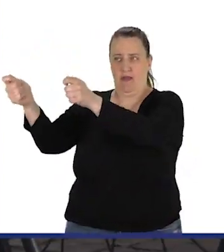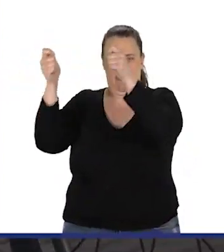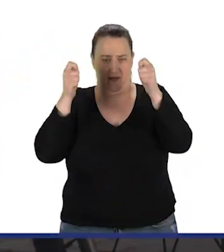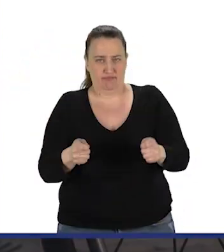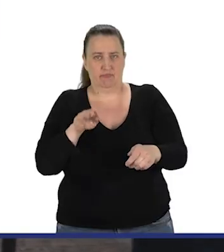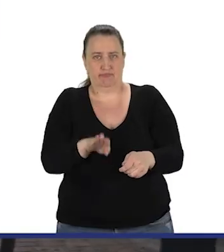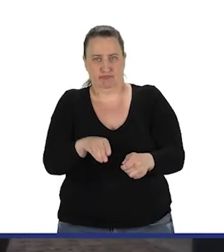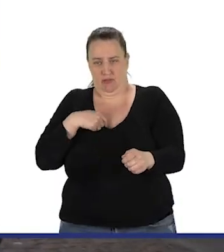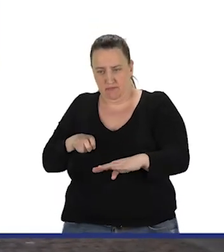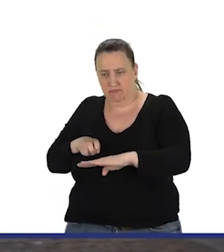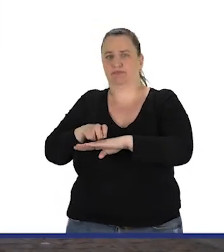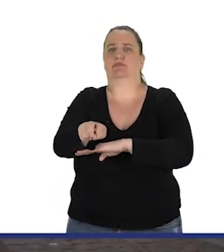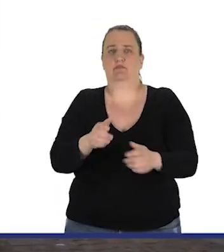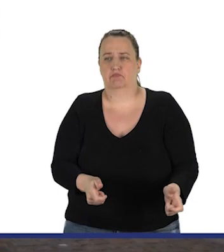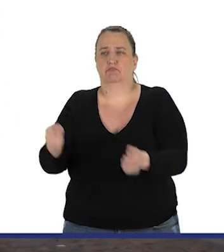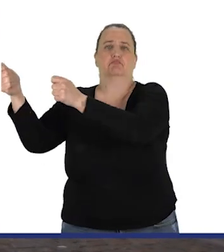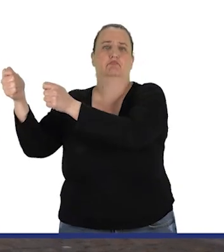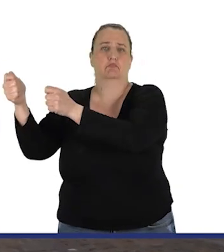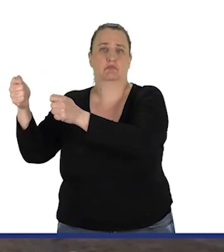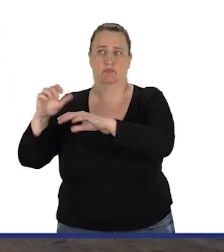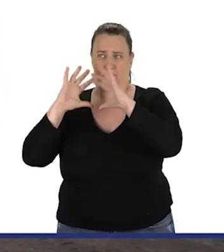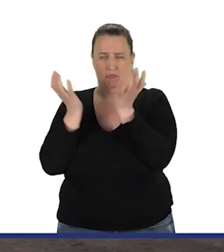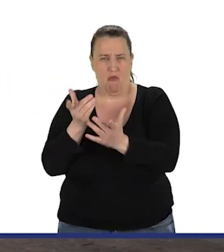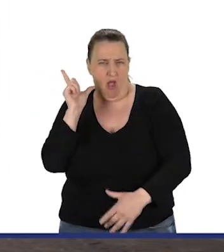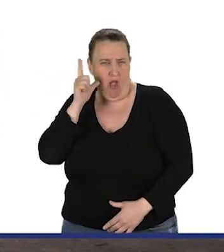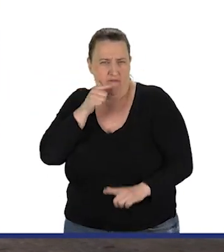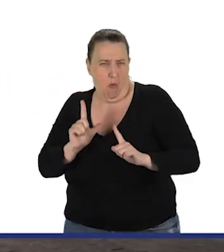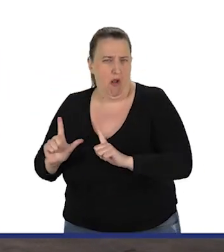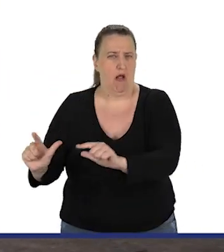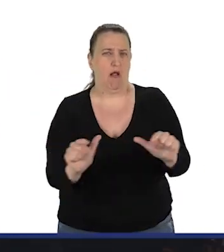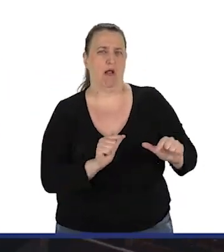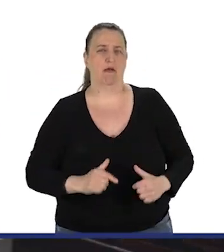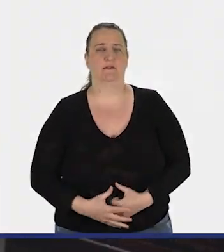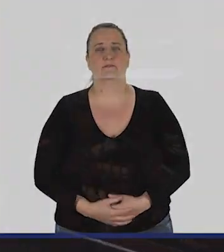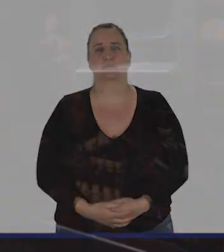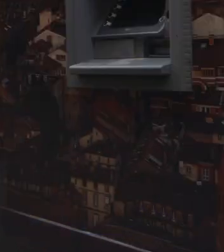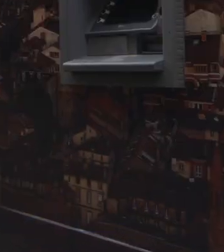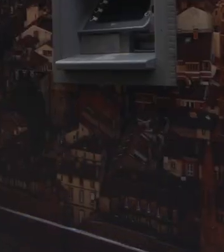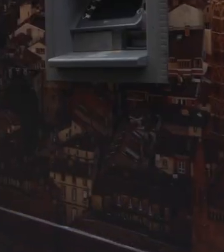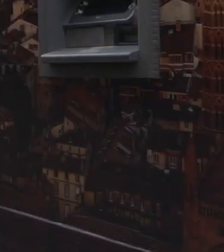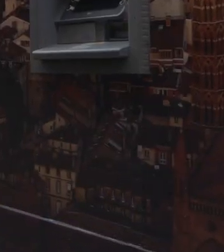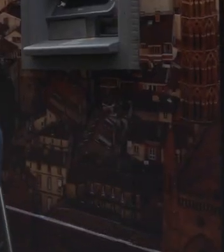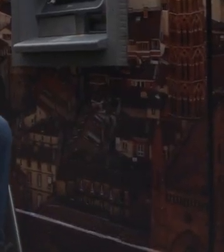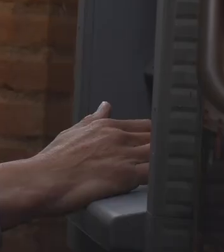étiquette, voilà, il y a juste à sonner, demander la rampe, ils nous la mettent, ils la retirent. Il y a beaucoup d'efforts de fait.